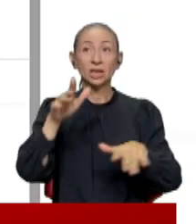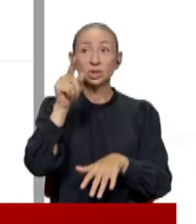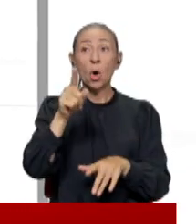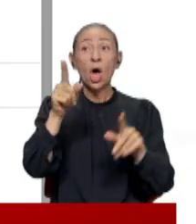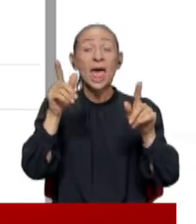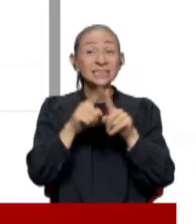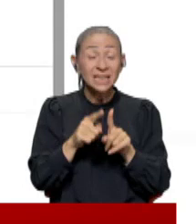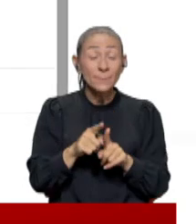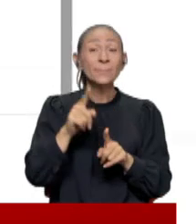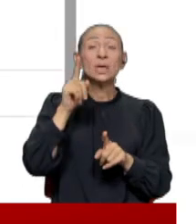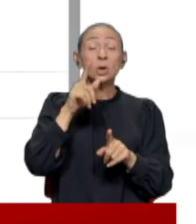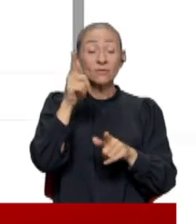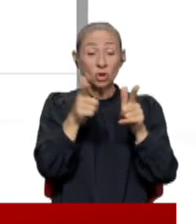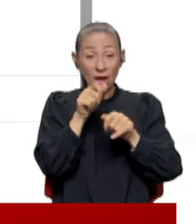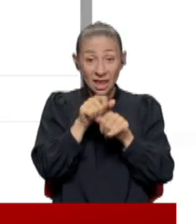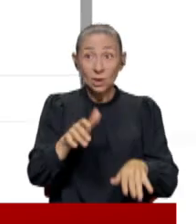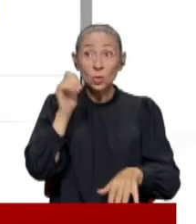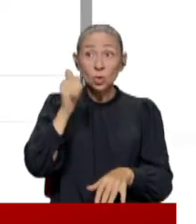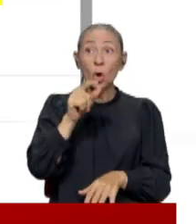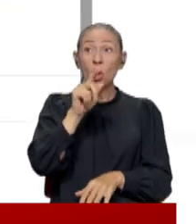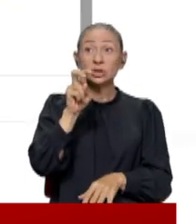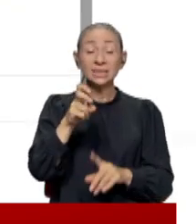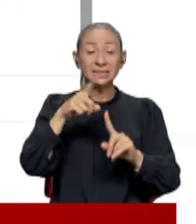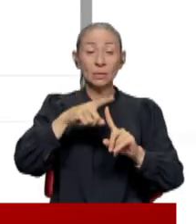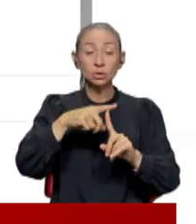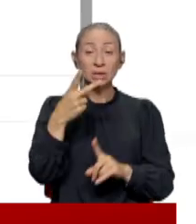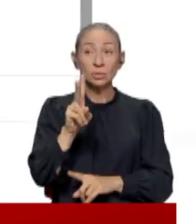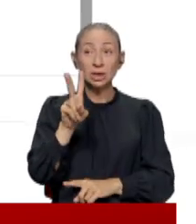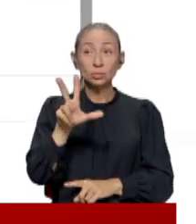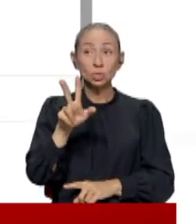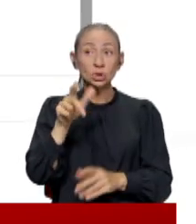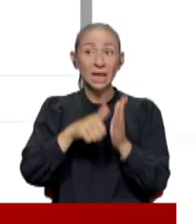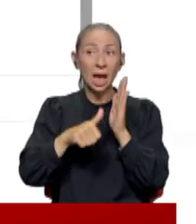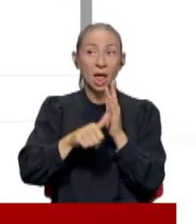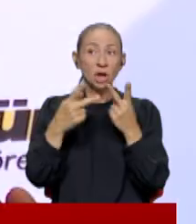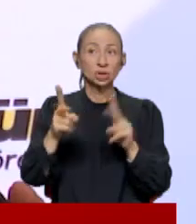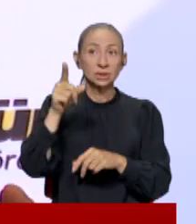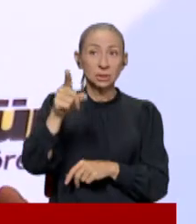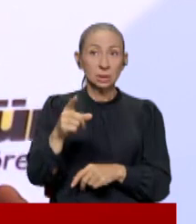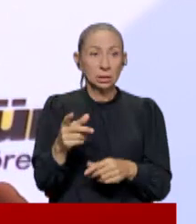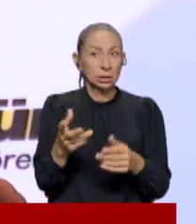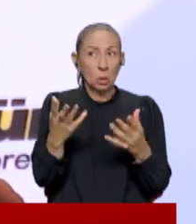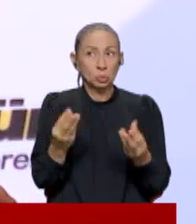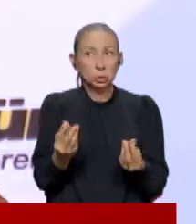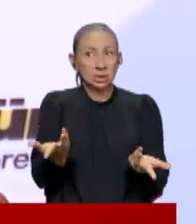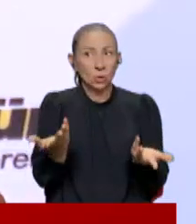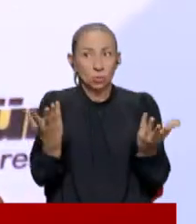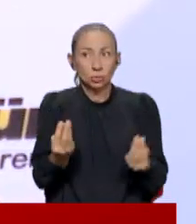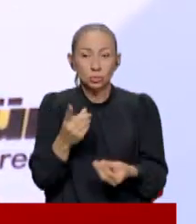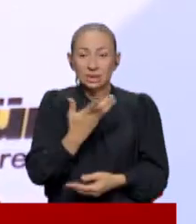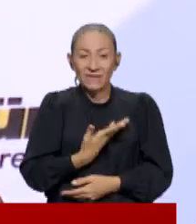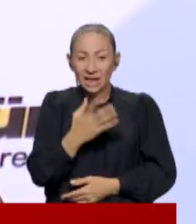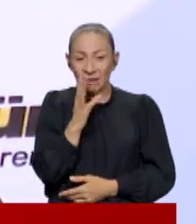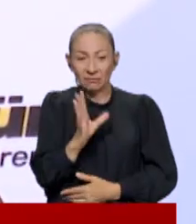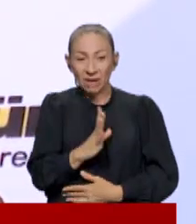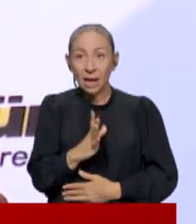O hesap görüntünün yayınlandığı gün 18 Temmuz 2023 tarihinde açıldı. Ne olmuş, nasıl olmuş, bunu seven